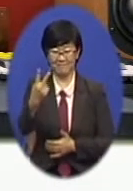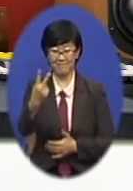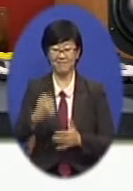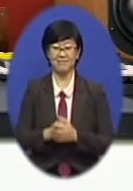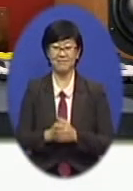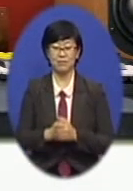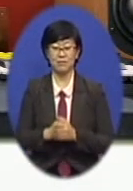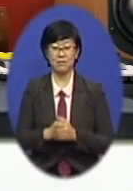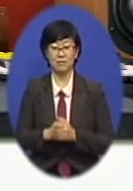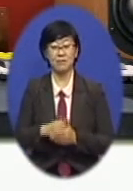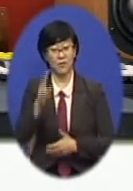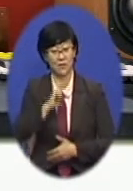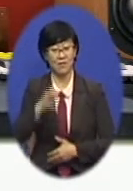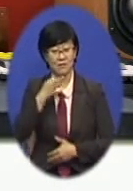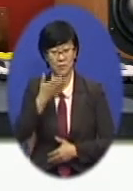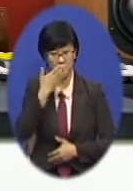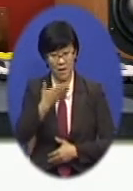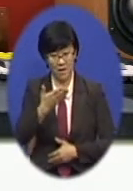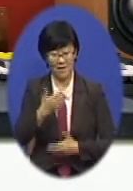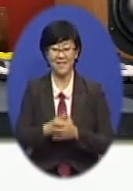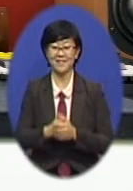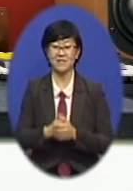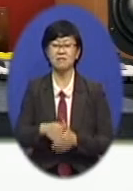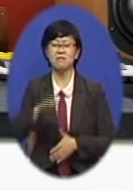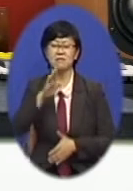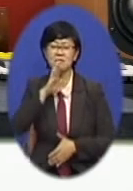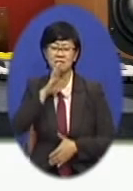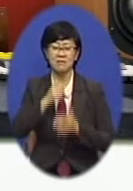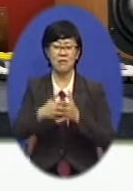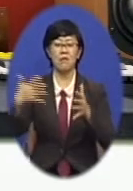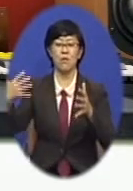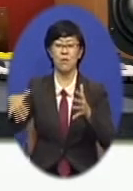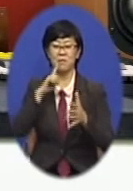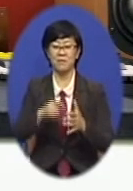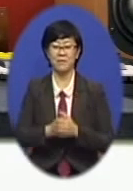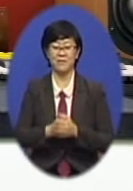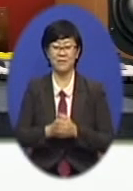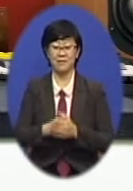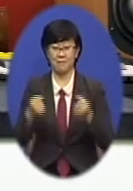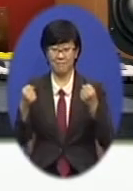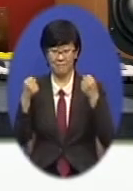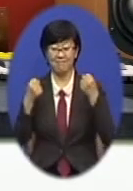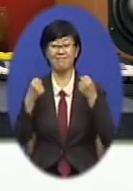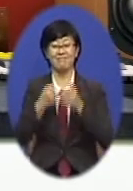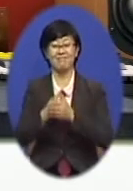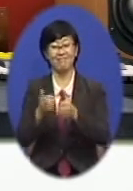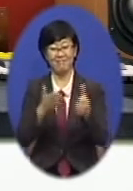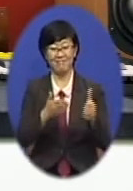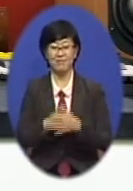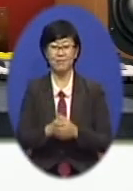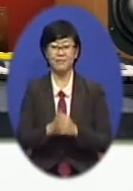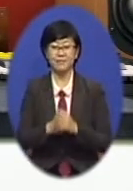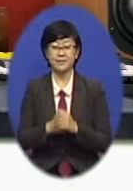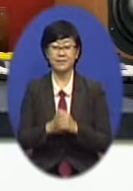82세신데요. 이 정도 부르시면 아주 대단하신 겁니다. 어머니 건강하셔야 됩니다.